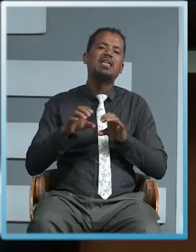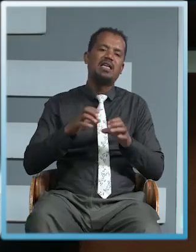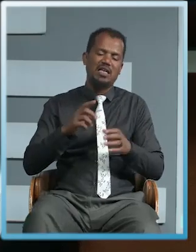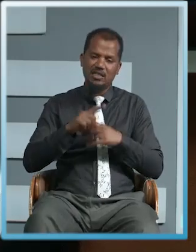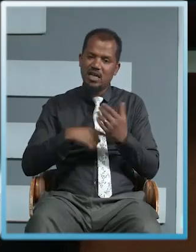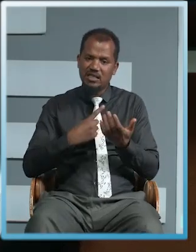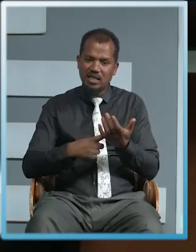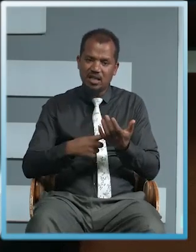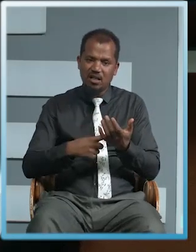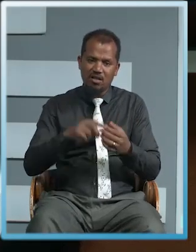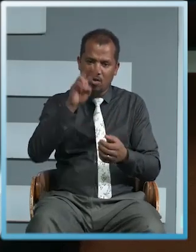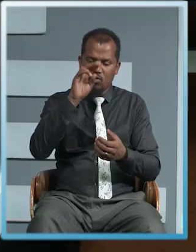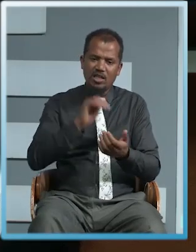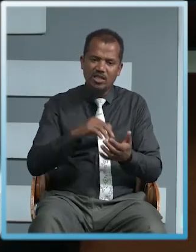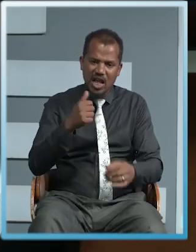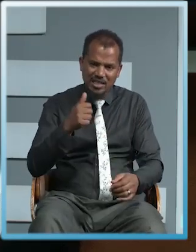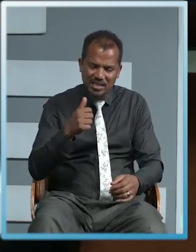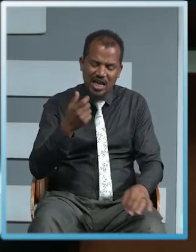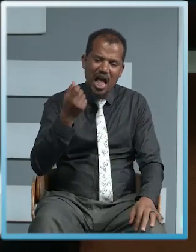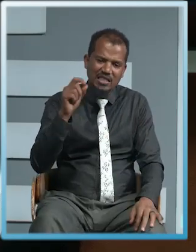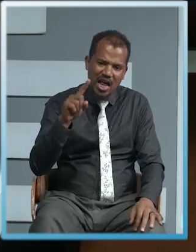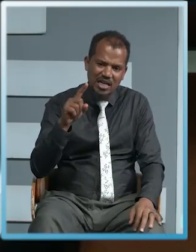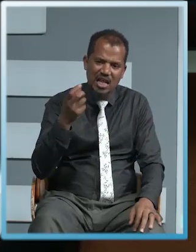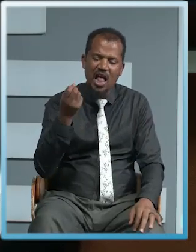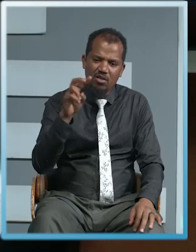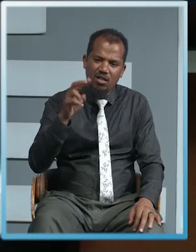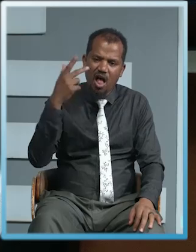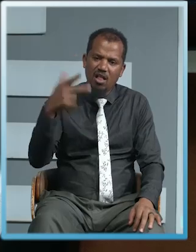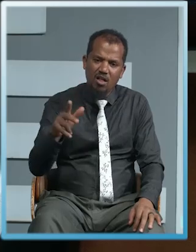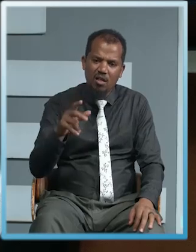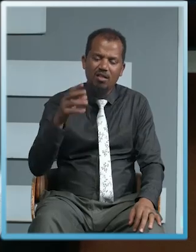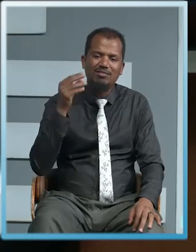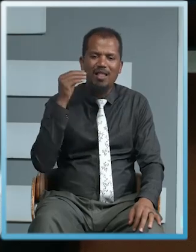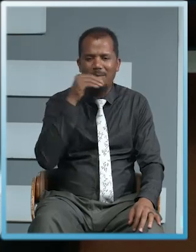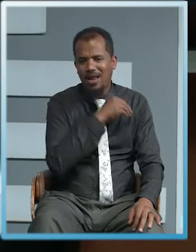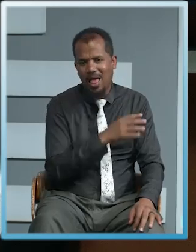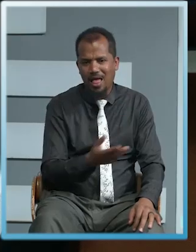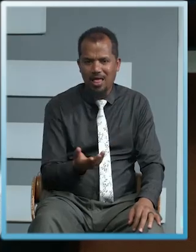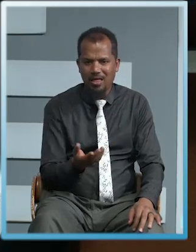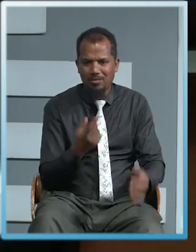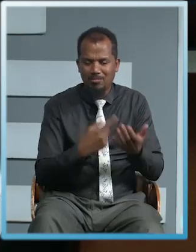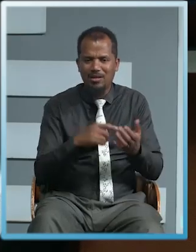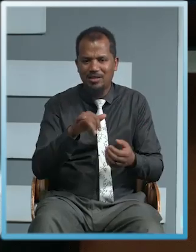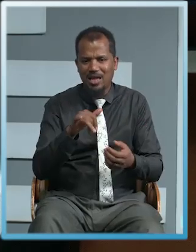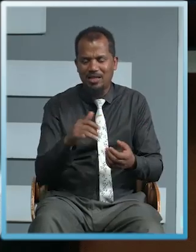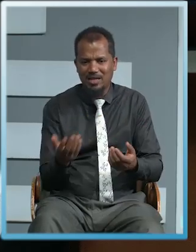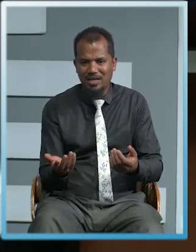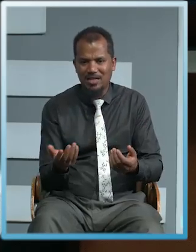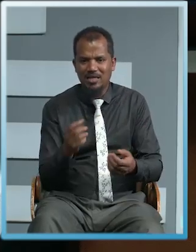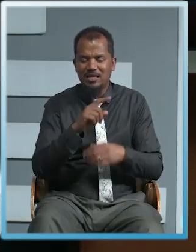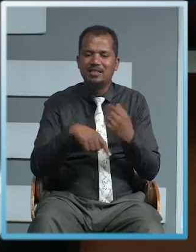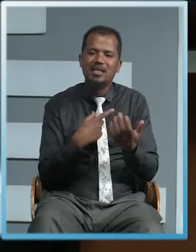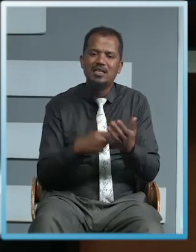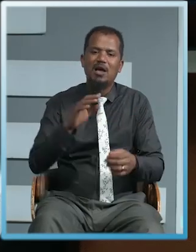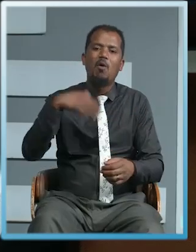ስለዚህ 2010 11 12 13 ተበላ ማለት ነው በእንዲህ አይነት ነገር።